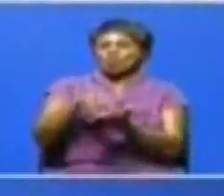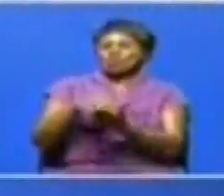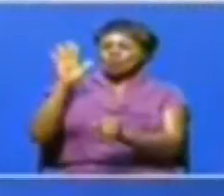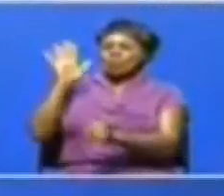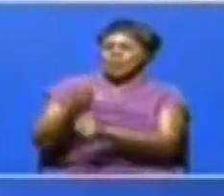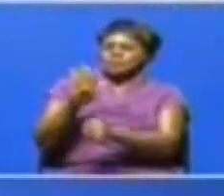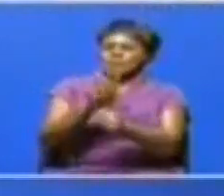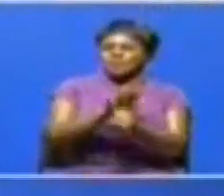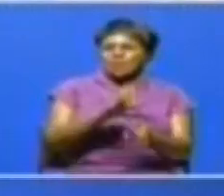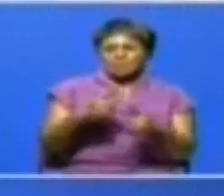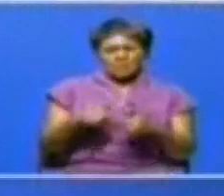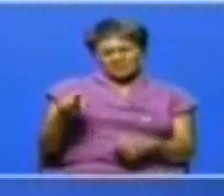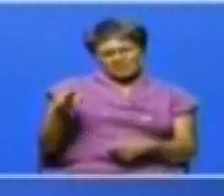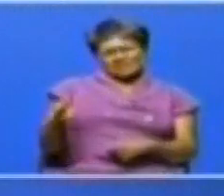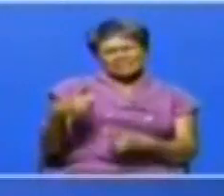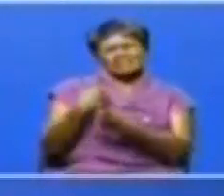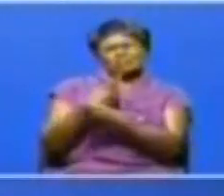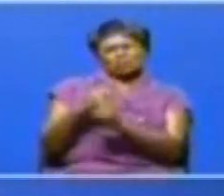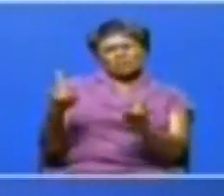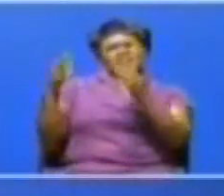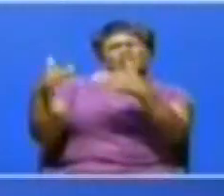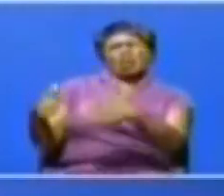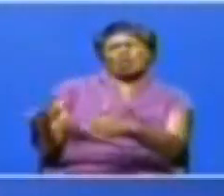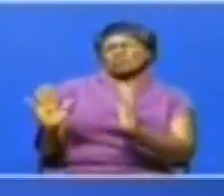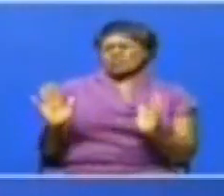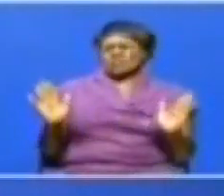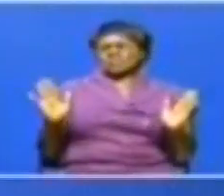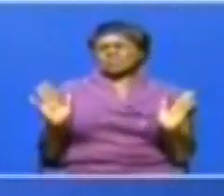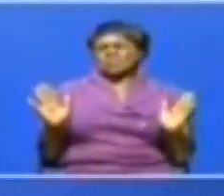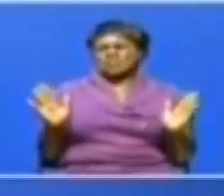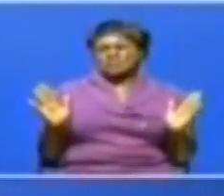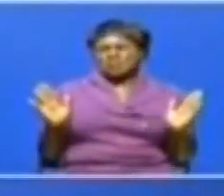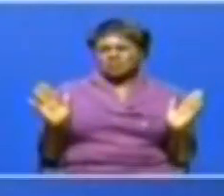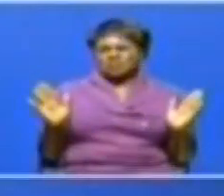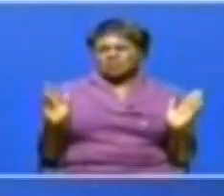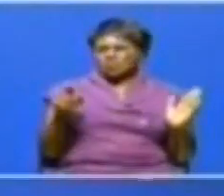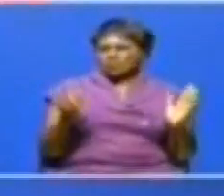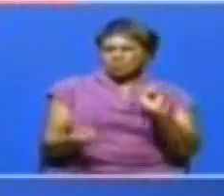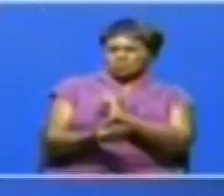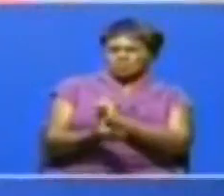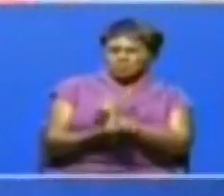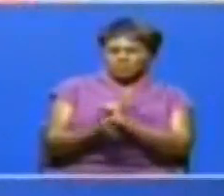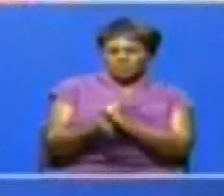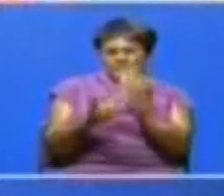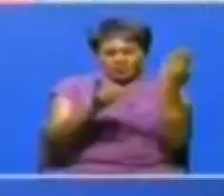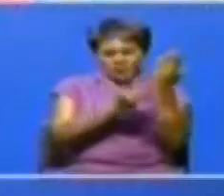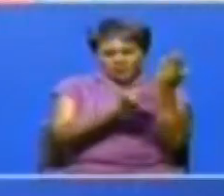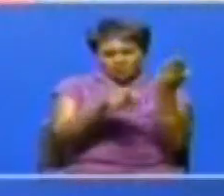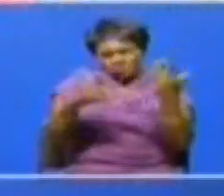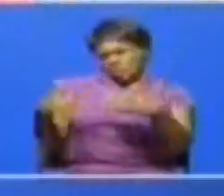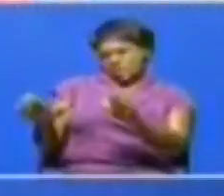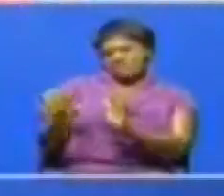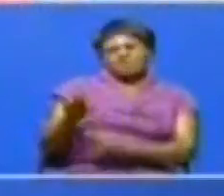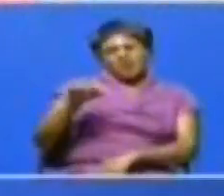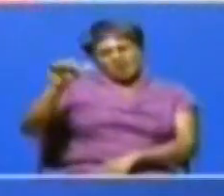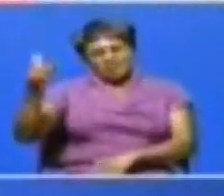kazi zibando ziko. Lakini hamuoni hapo ndio demokrasia inapotea? Kwa sababu unapokuja unaelezwa kwamba aye daktari wewe sasa wewe mwachie Zubeda